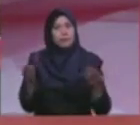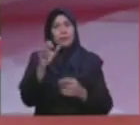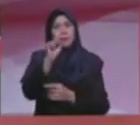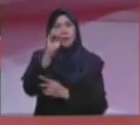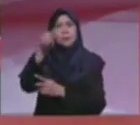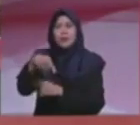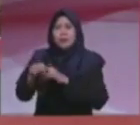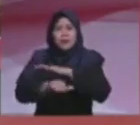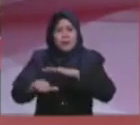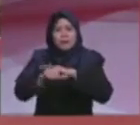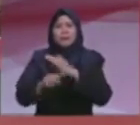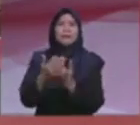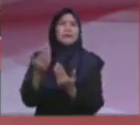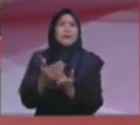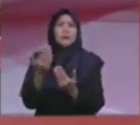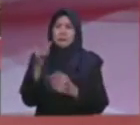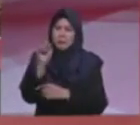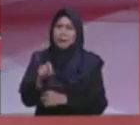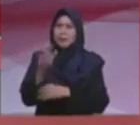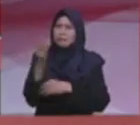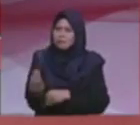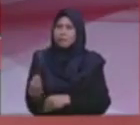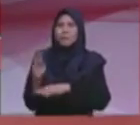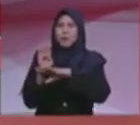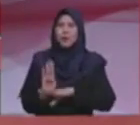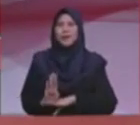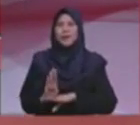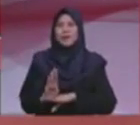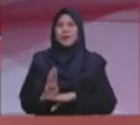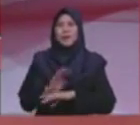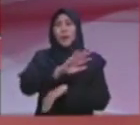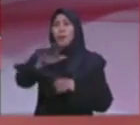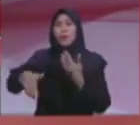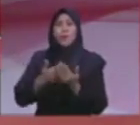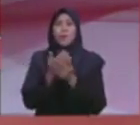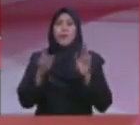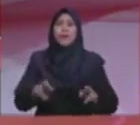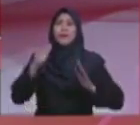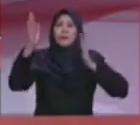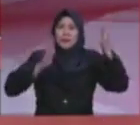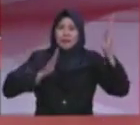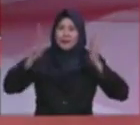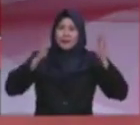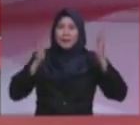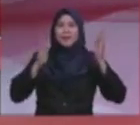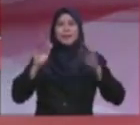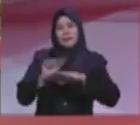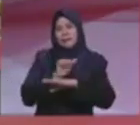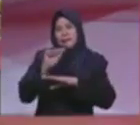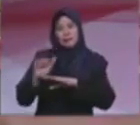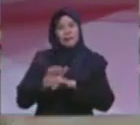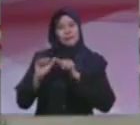asas sepatutnya menjadi budaya kepada seluruh rakyat Malaysia untuk menjadikannya sebagai amalan